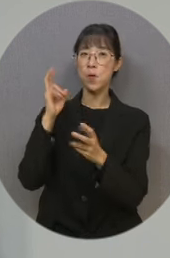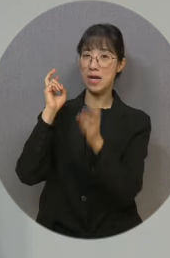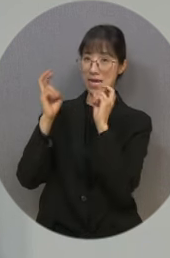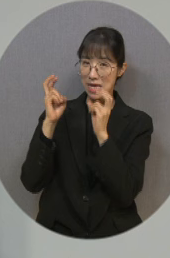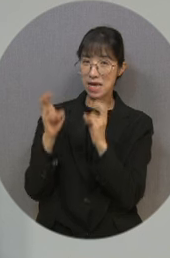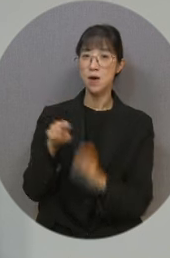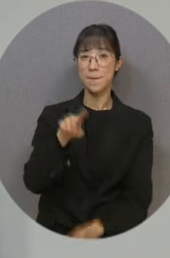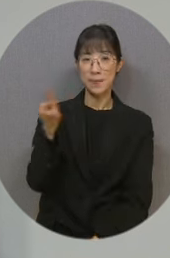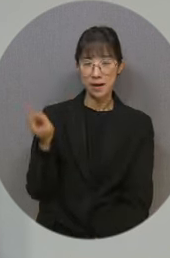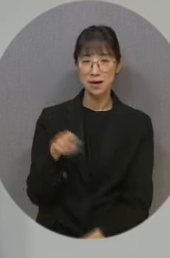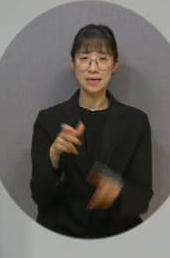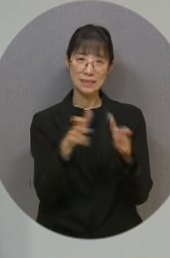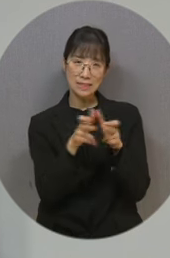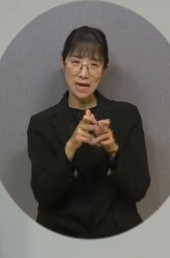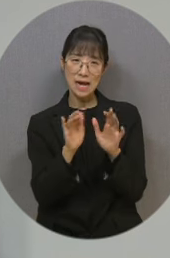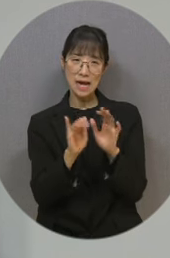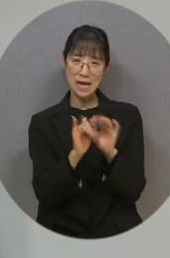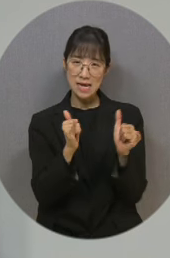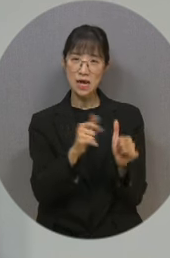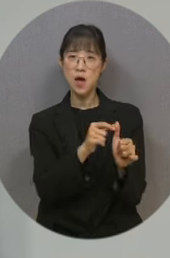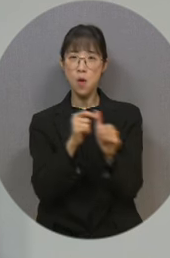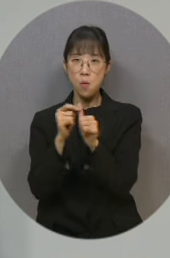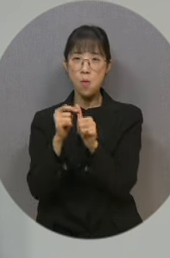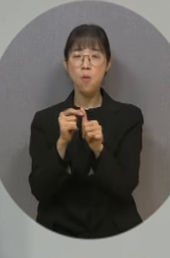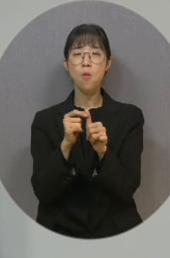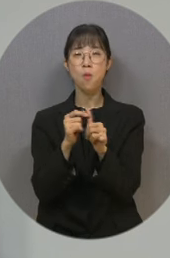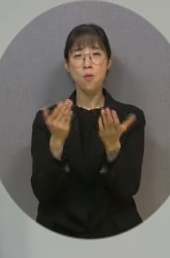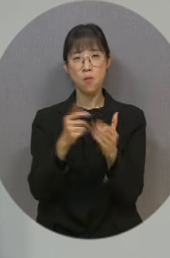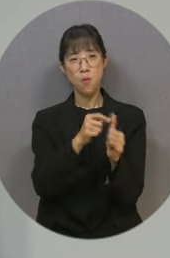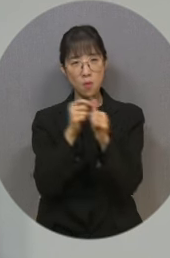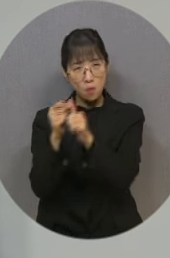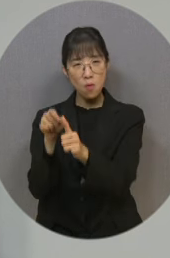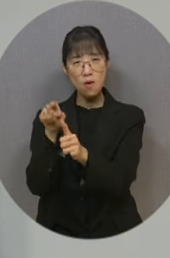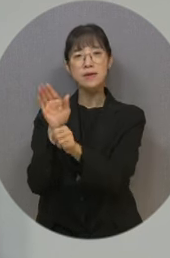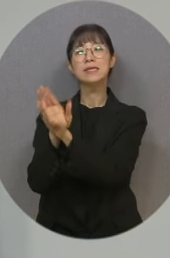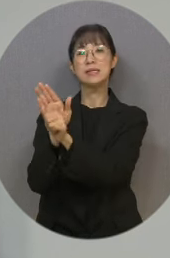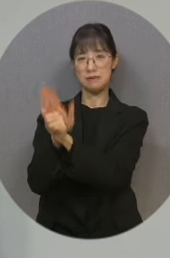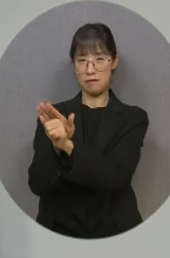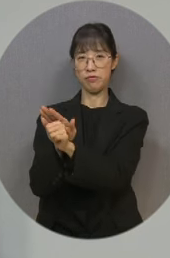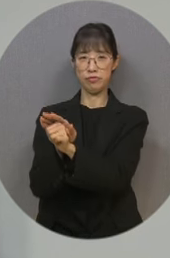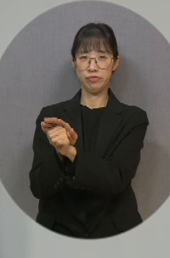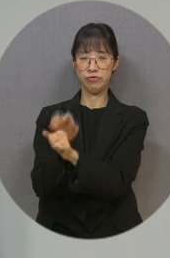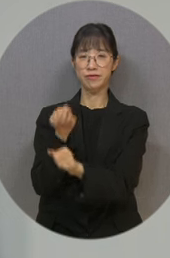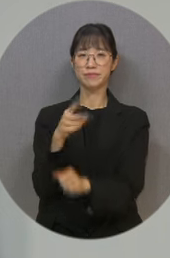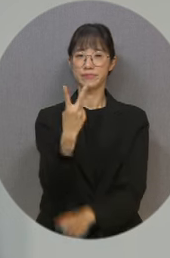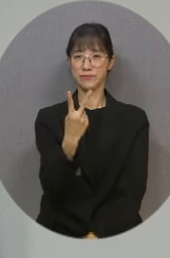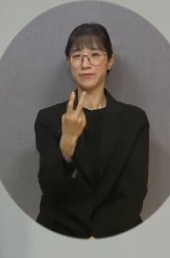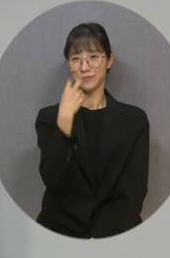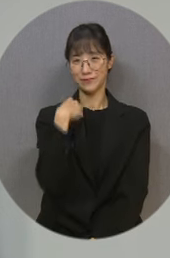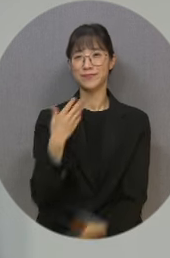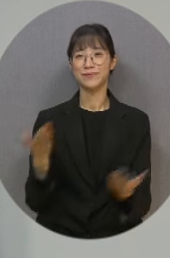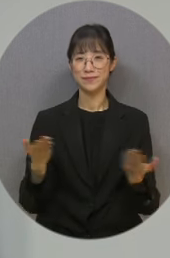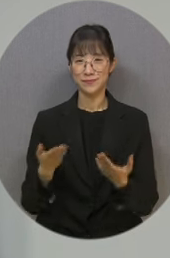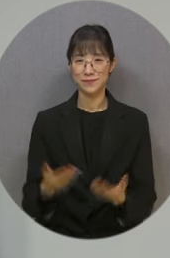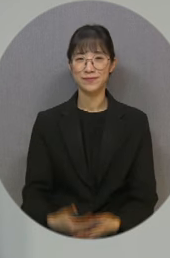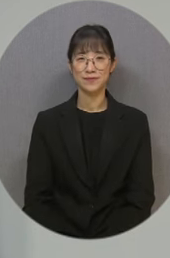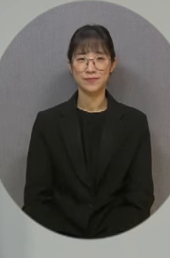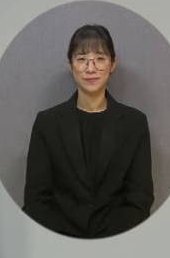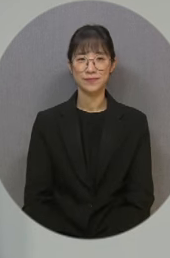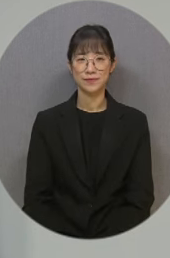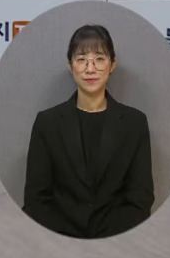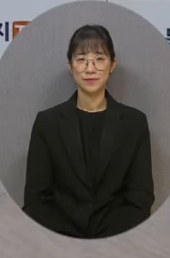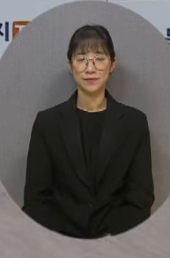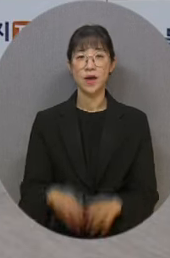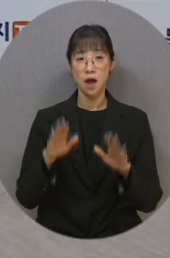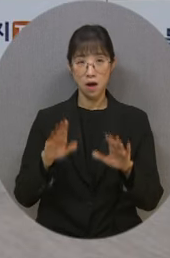있어서는 장애인 고용을 지원하는데 제가 역점을 두는 그런 두 가지를 하고 있습니다 아 그렇군요 어